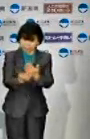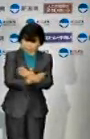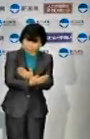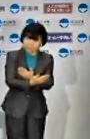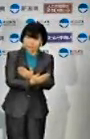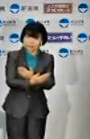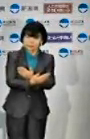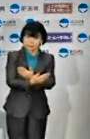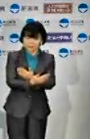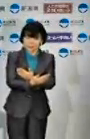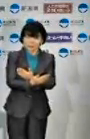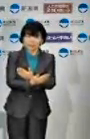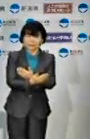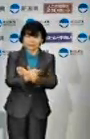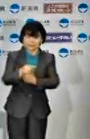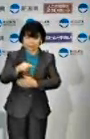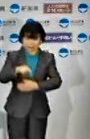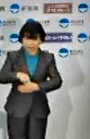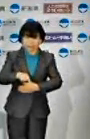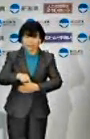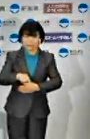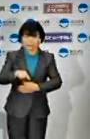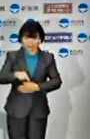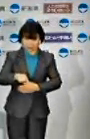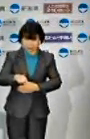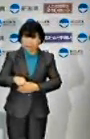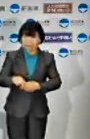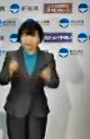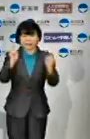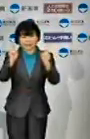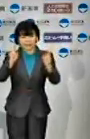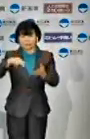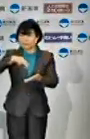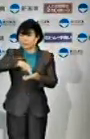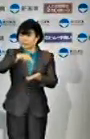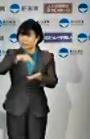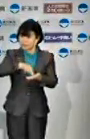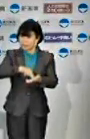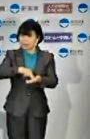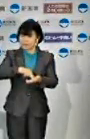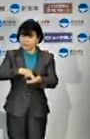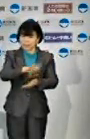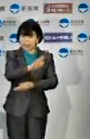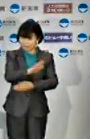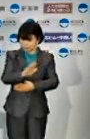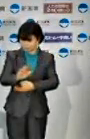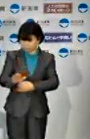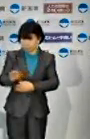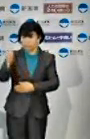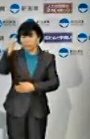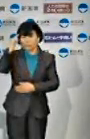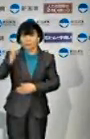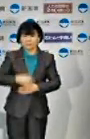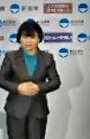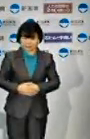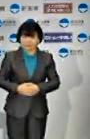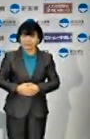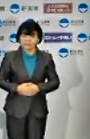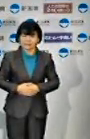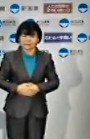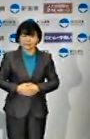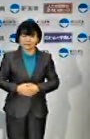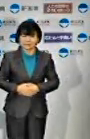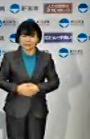って経営は変わっていくっていうのは、それは企業にとってはよくあることだと思いますよ。 で一貫